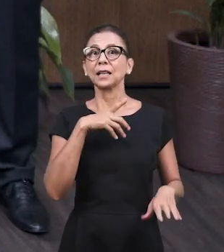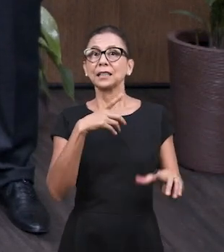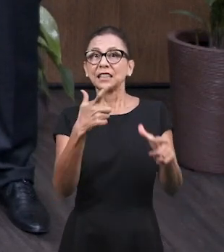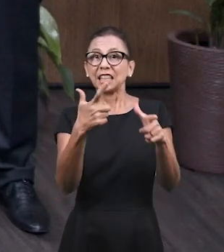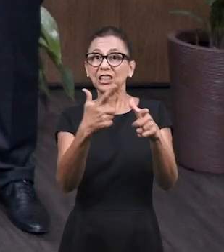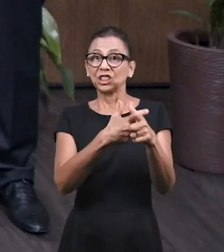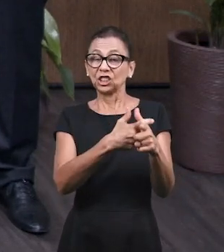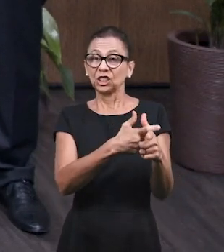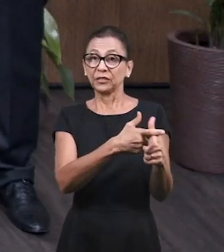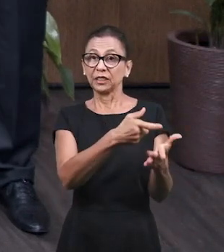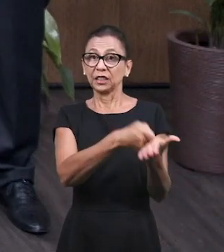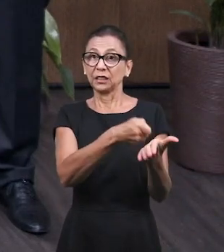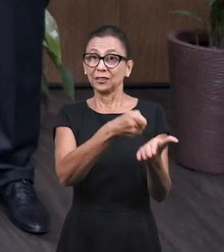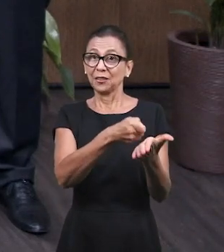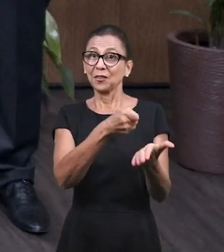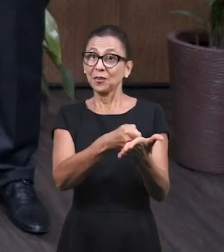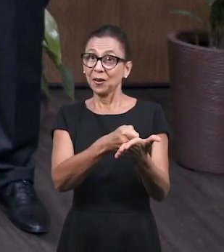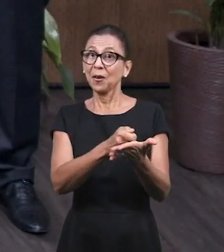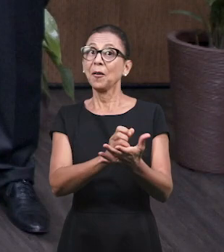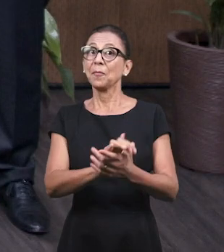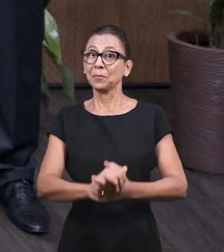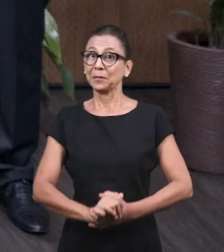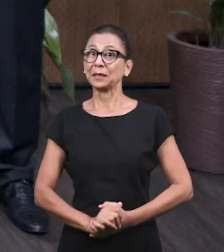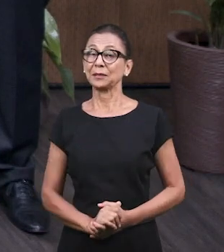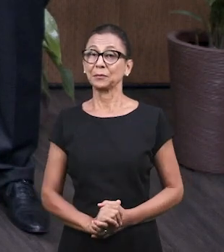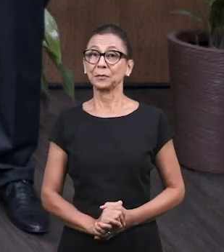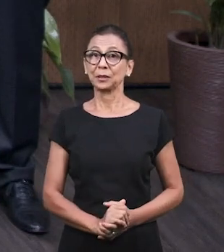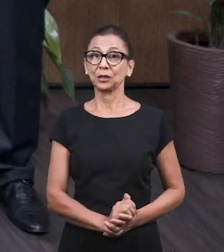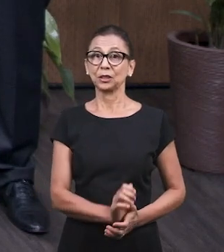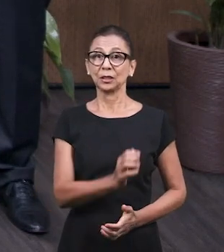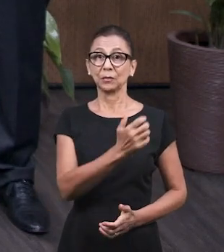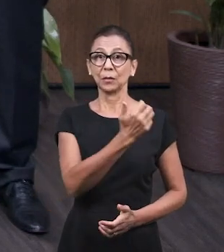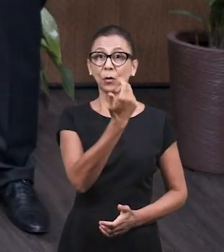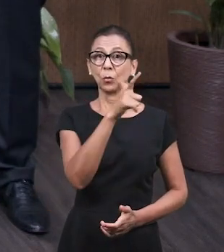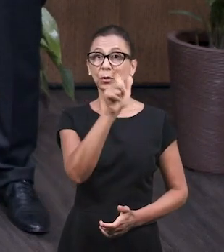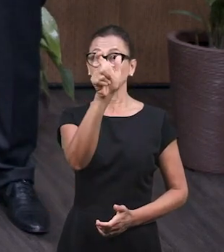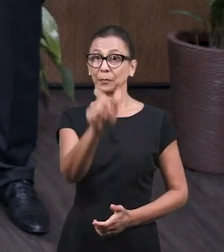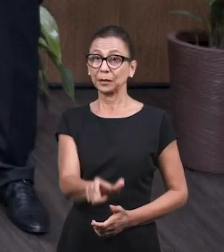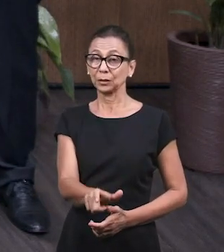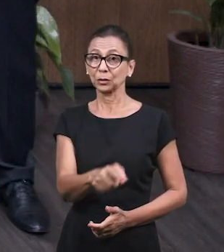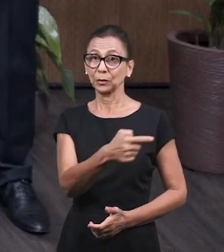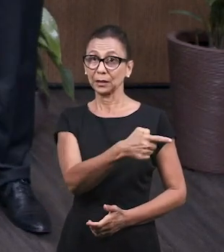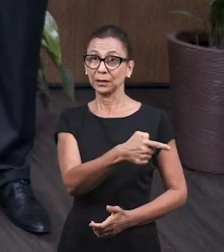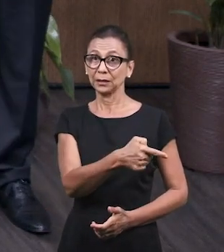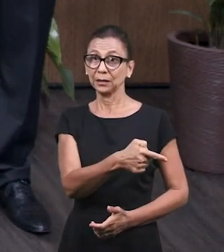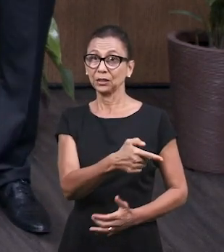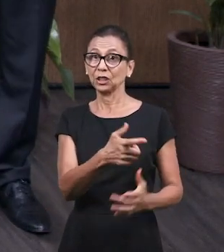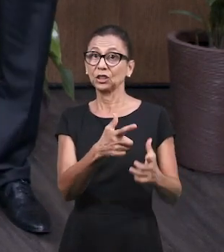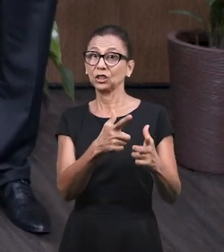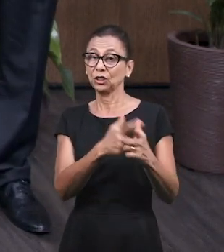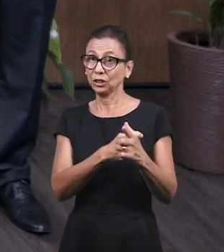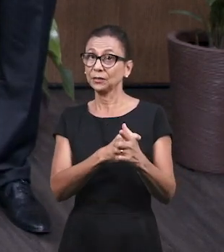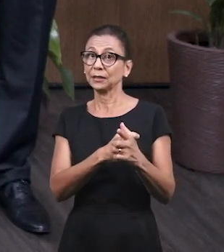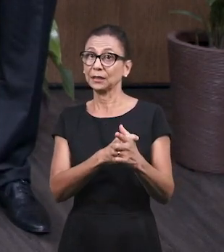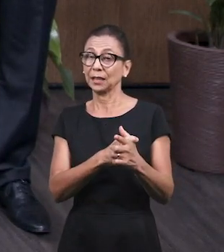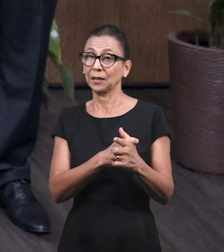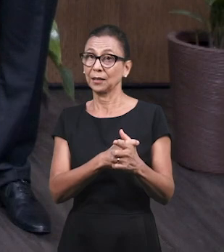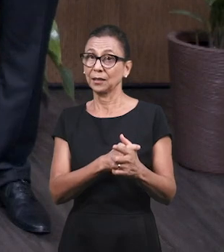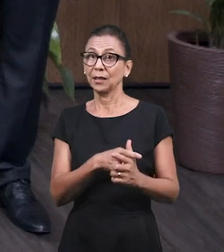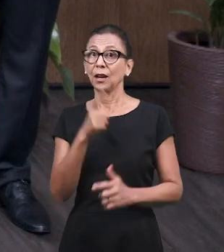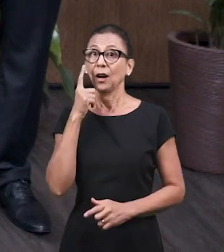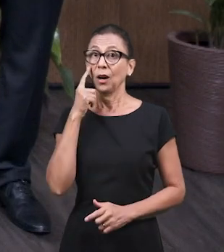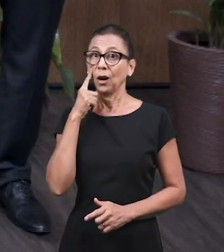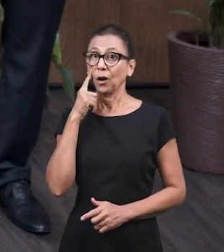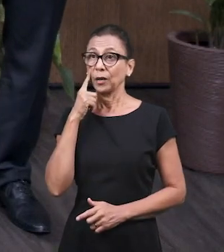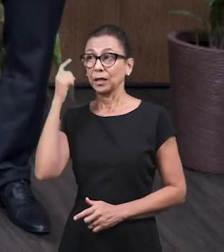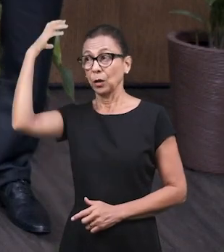parlant à propos du serviteur qui avait obtenu le pardon du Seigneur. Lui, il était créancier aussi d'un autre serviteur, un autre serviteur